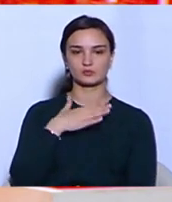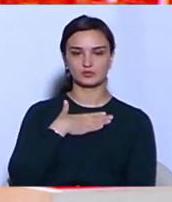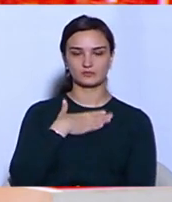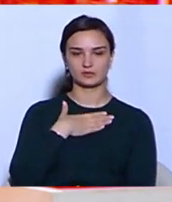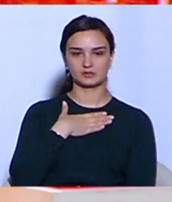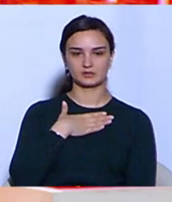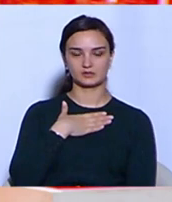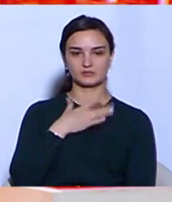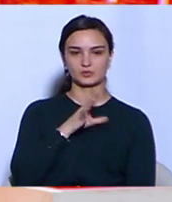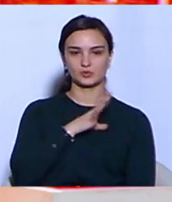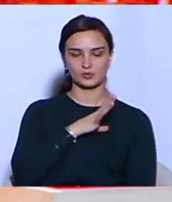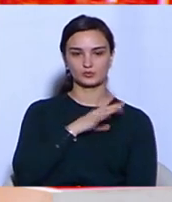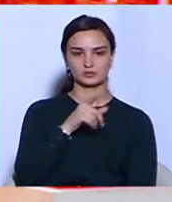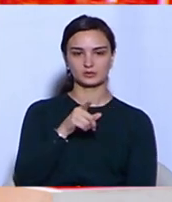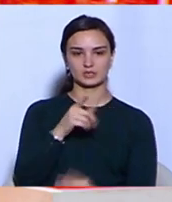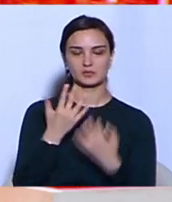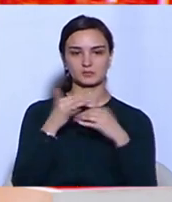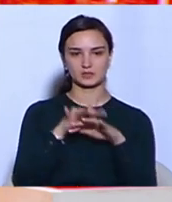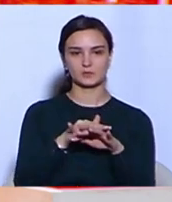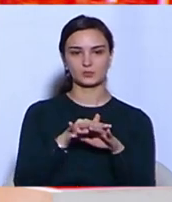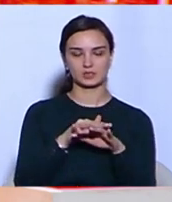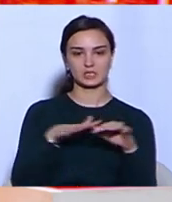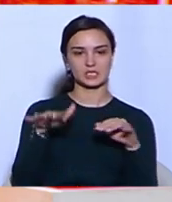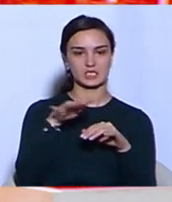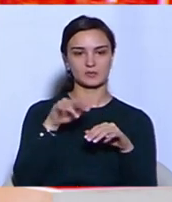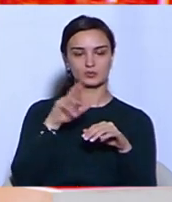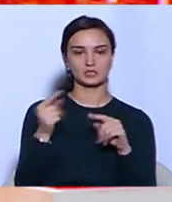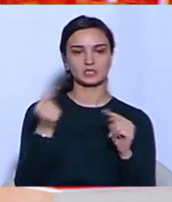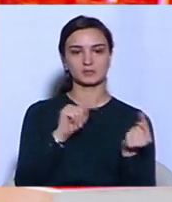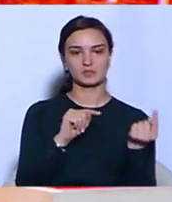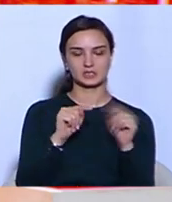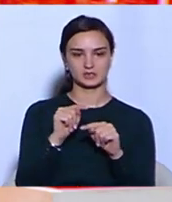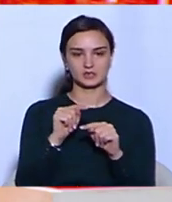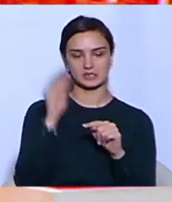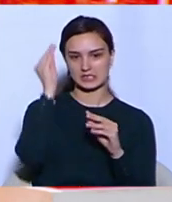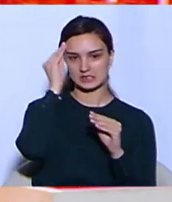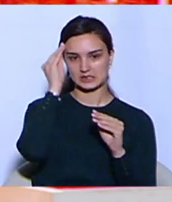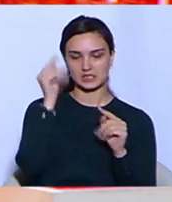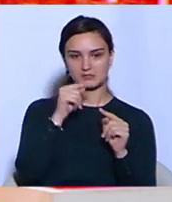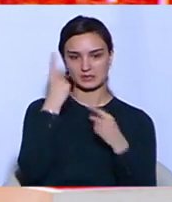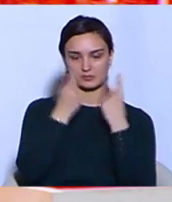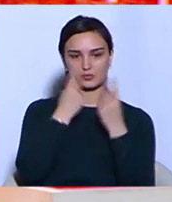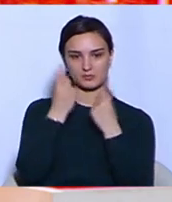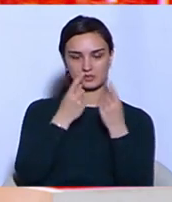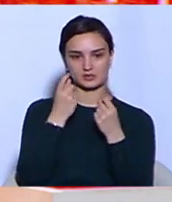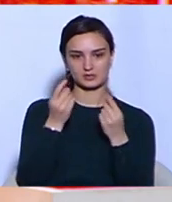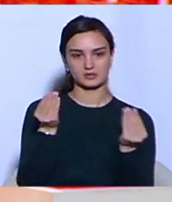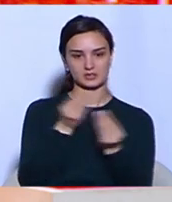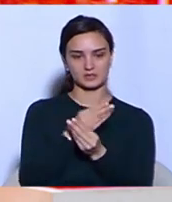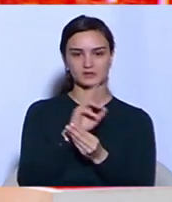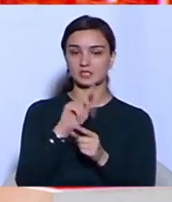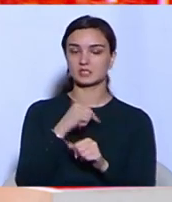ჩვენ შევქმნათ მაქსიმალურად ადაპტირებული გარემო და ერთმანეთთან გაზიარებით, ინფორმაციის გაცვლით და